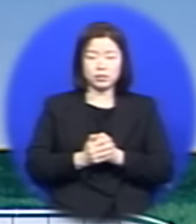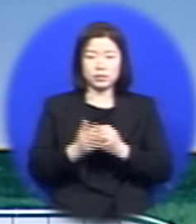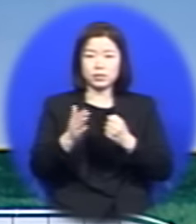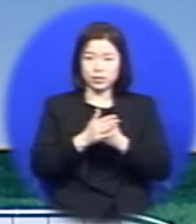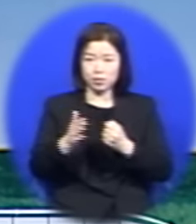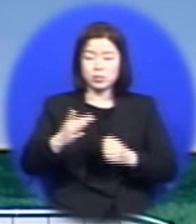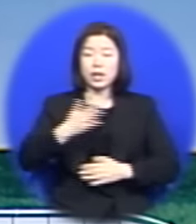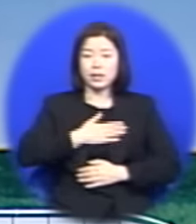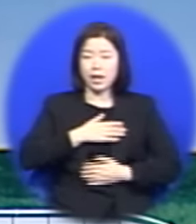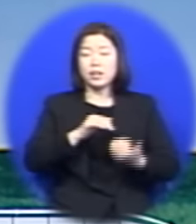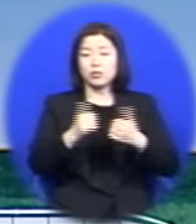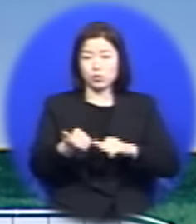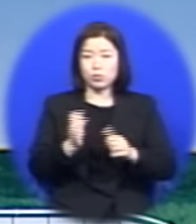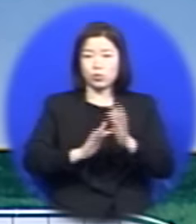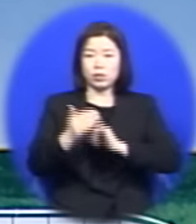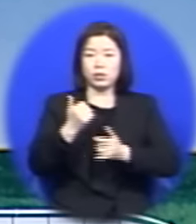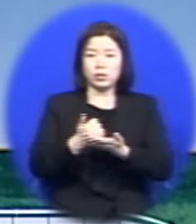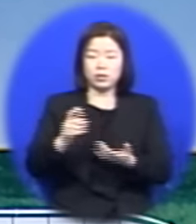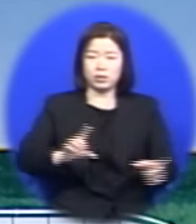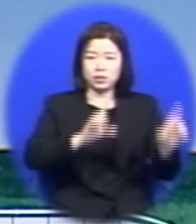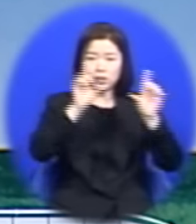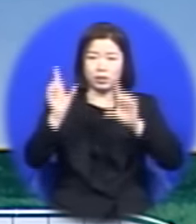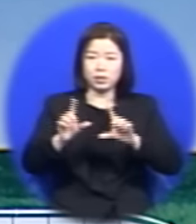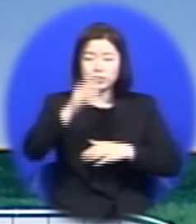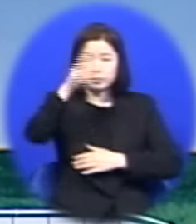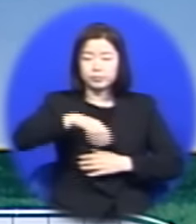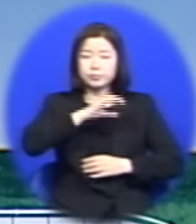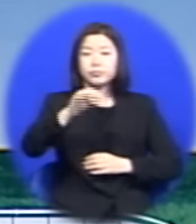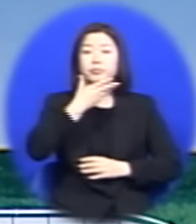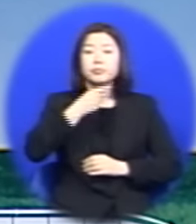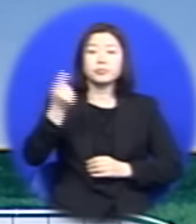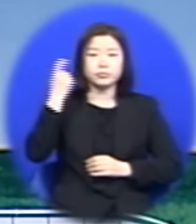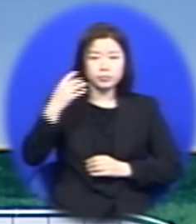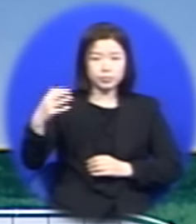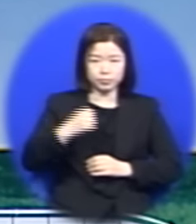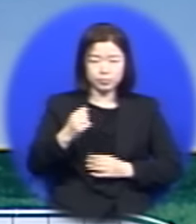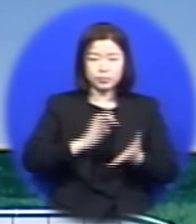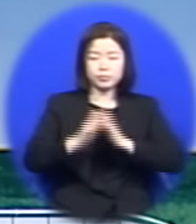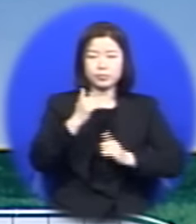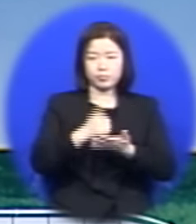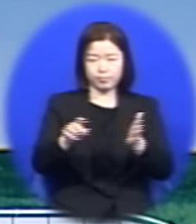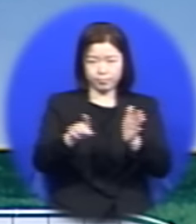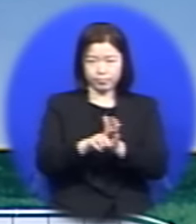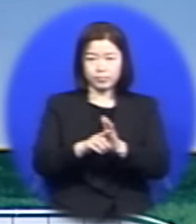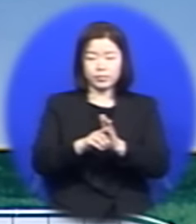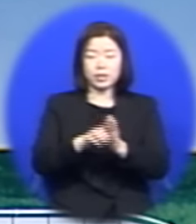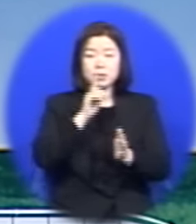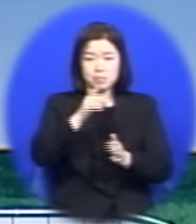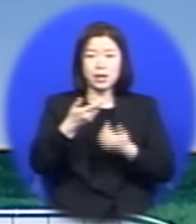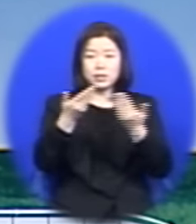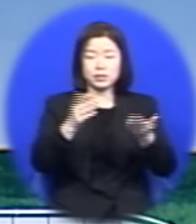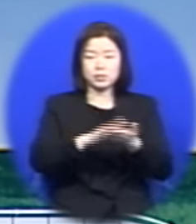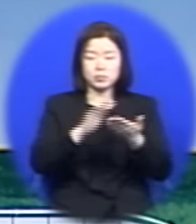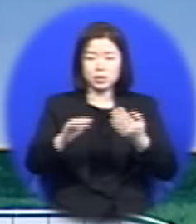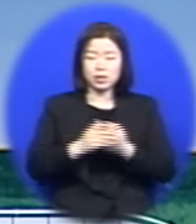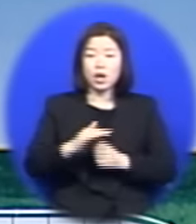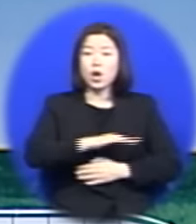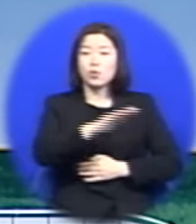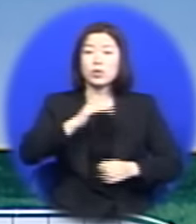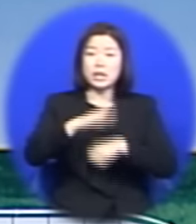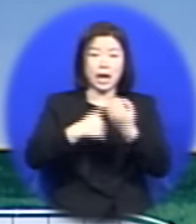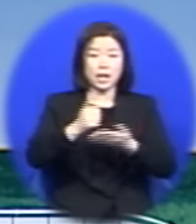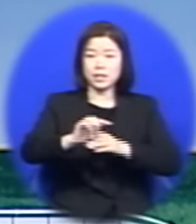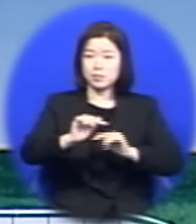그러니까 나는 죽고 예수로 사는 십자가의 복음으로 예수를 믿으시라는 거죠. 우리는 하나님